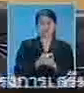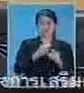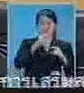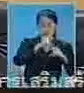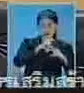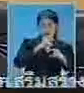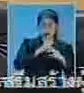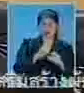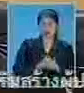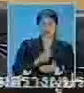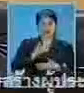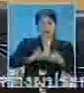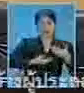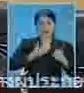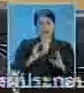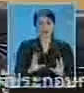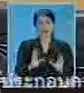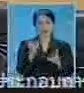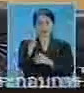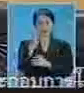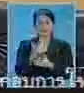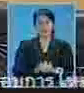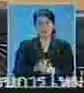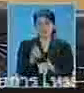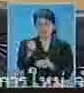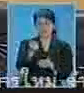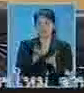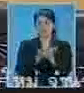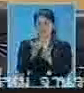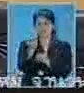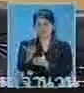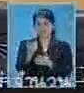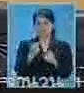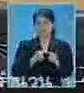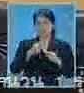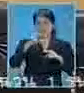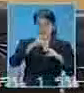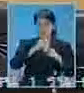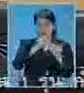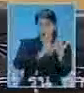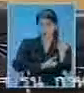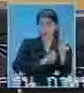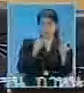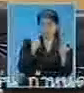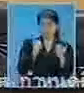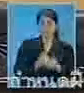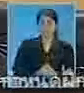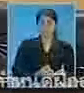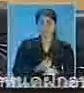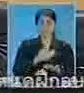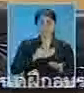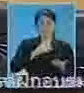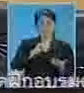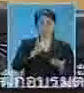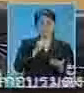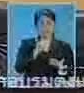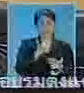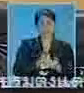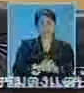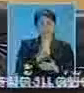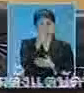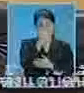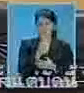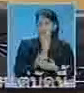ขายได้ท่านก็เข้าใจนะครับท่านเองไปซื้อสลากมาหน้าสภาเมื่อเช้านี้เนี่ยผมเชื่อว่าตอนที่ผมก็ไม่แน่ใจนะครับไม่อยากจะพูดว่